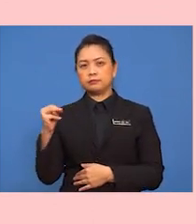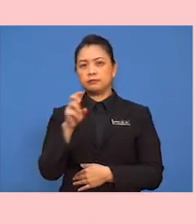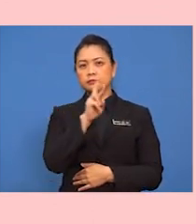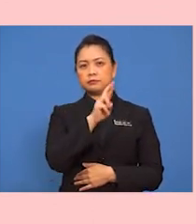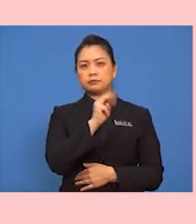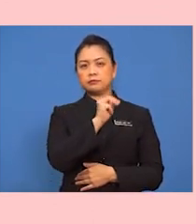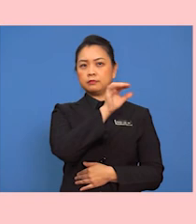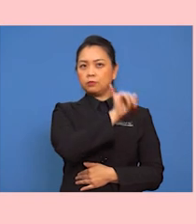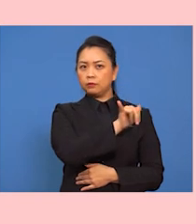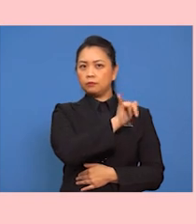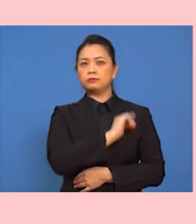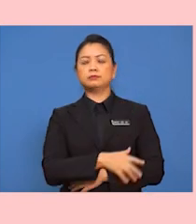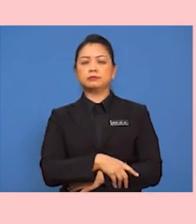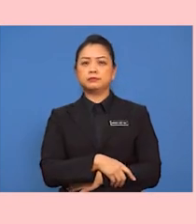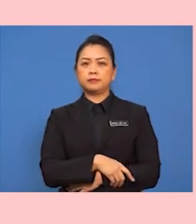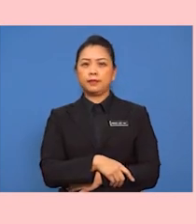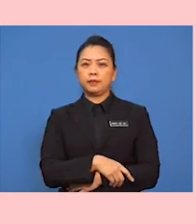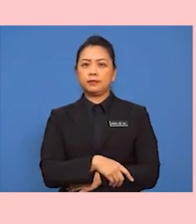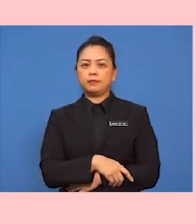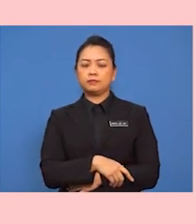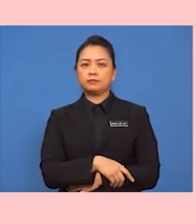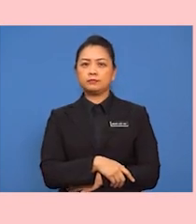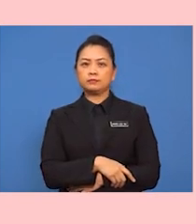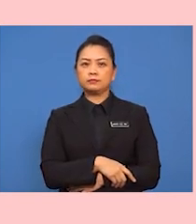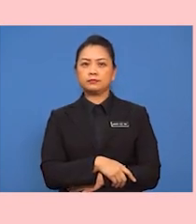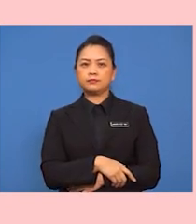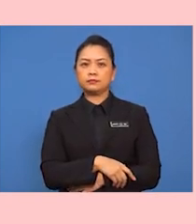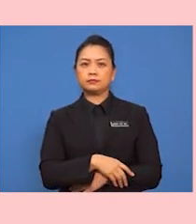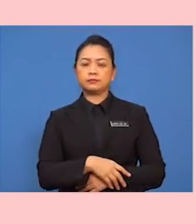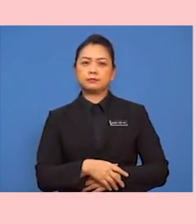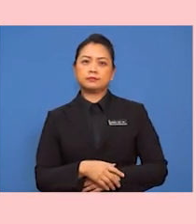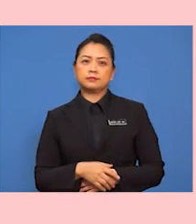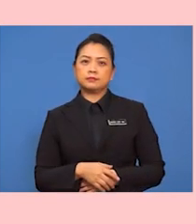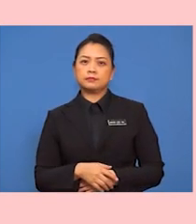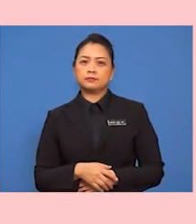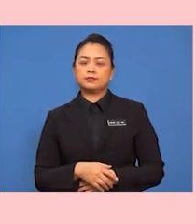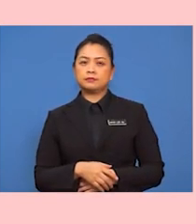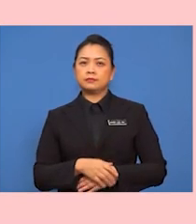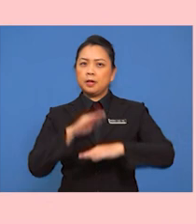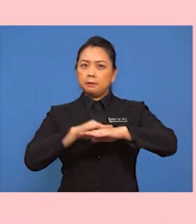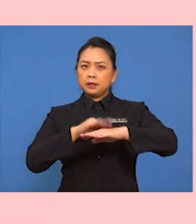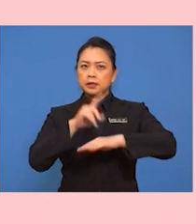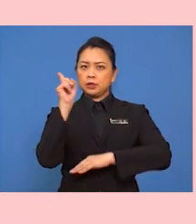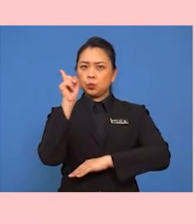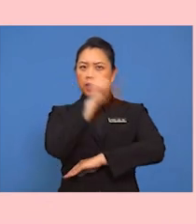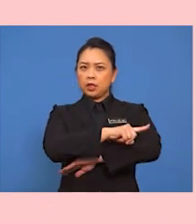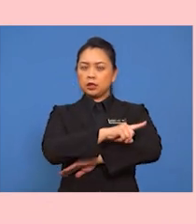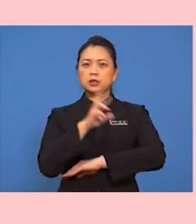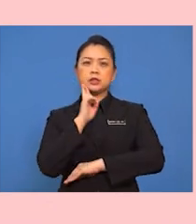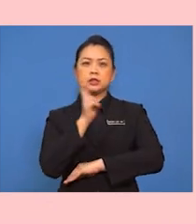X dan ringgit Malaysia Y Pada suatu hari,